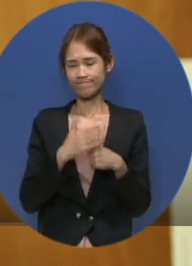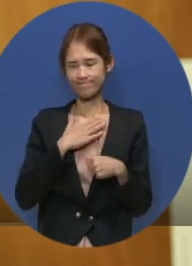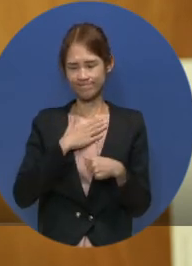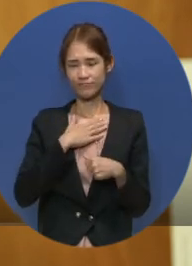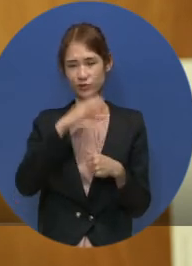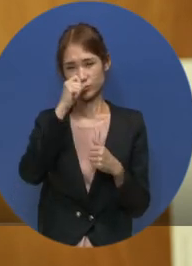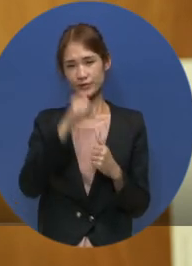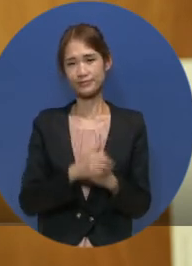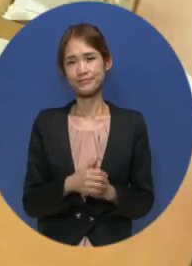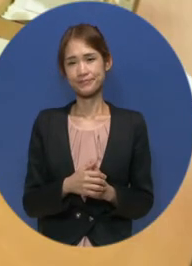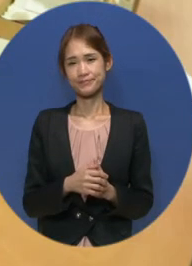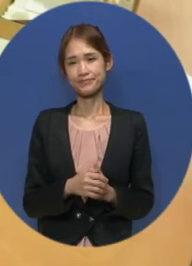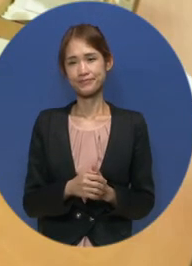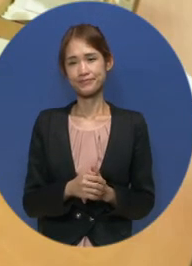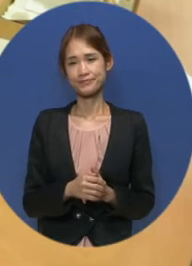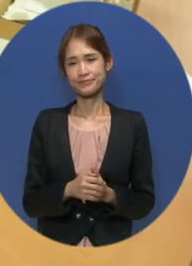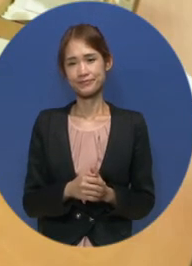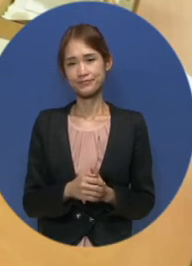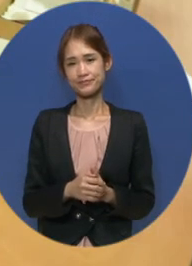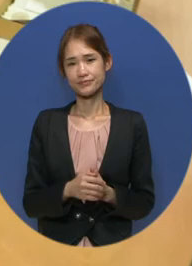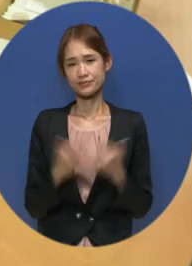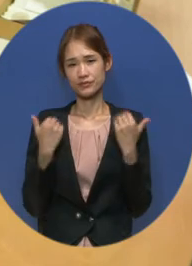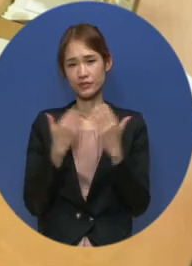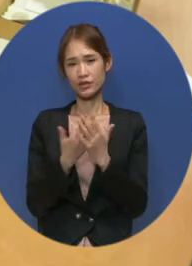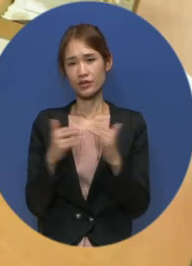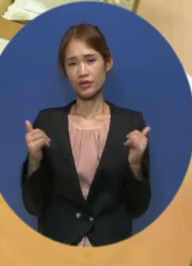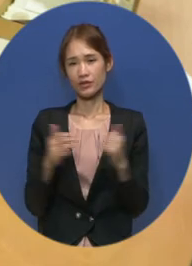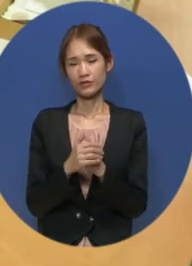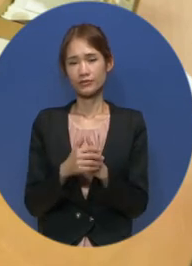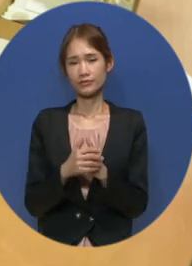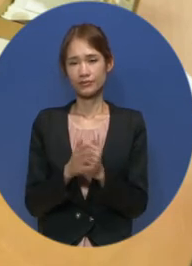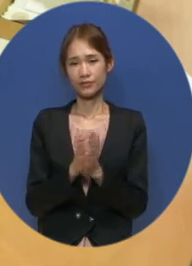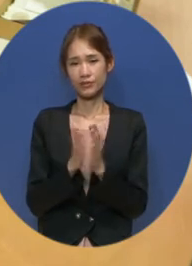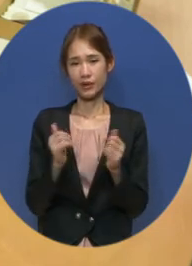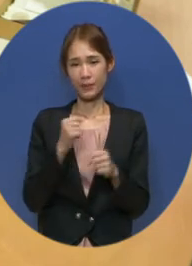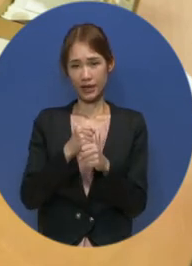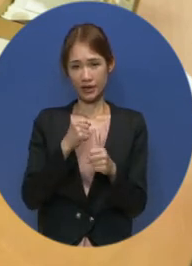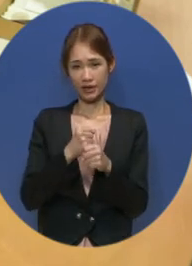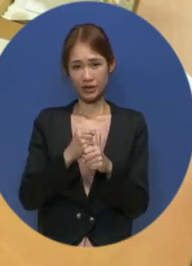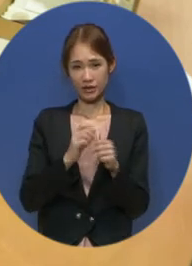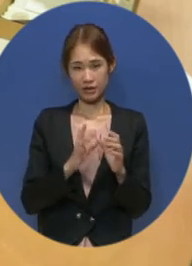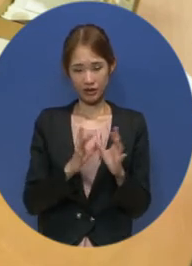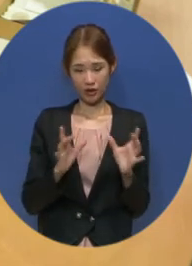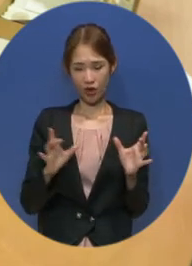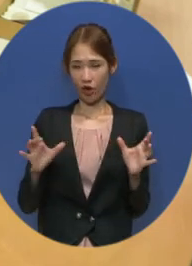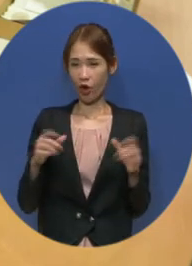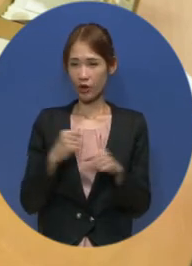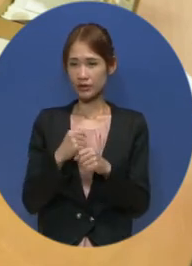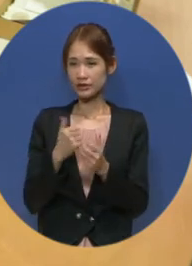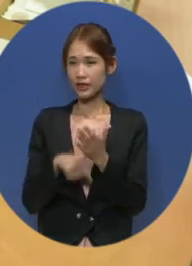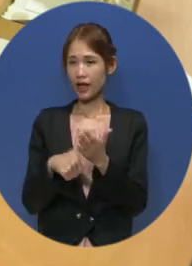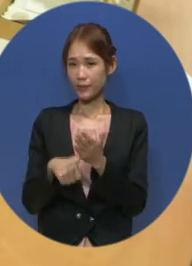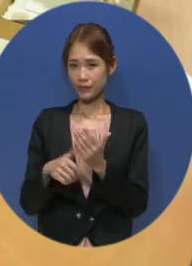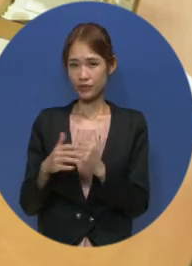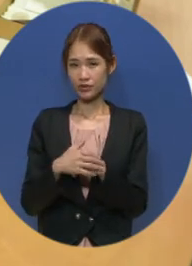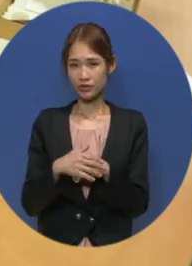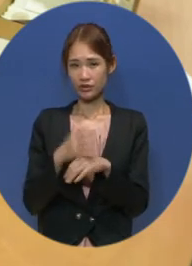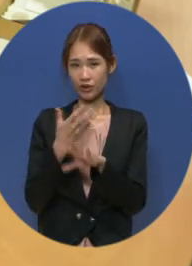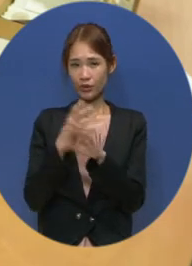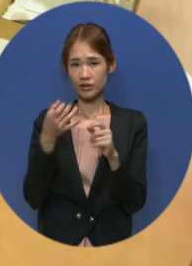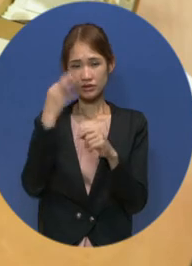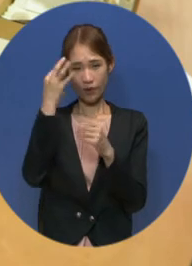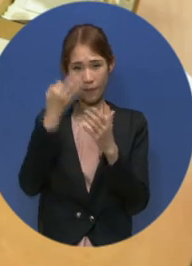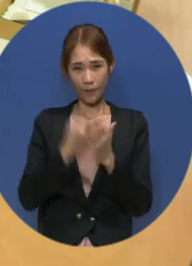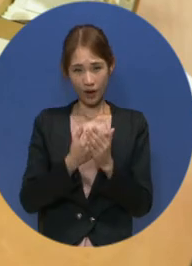기뻤습니다. 네, 그럼 발달장애 직원분들이 네. 본인이 만든 거치대나 네. 이런 상품들이 네. 해외에서도